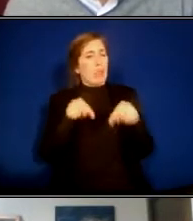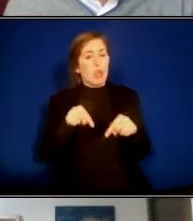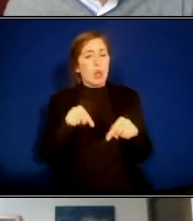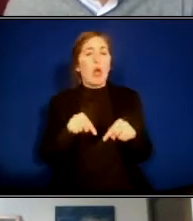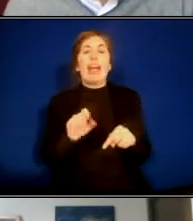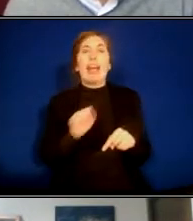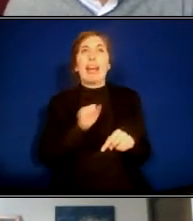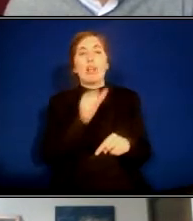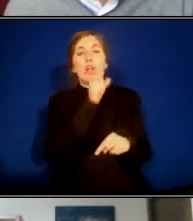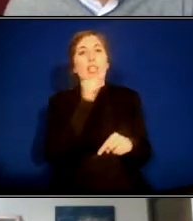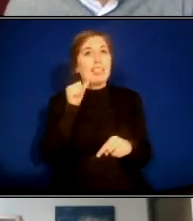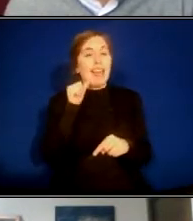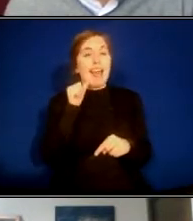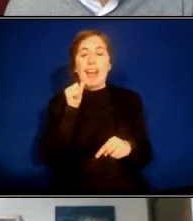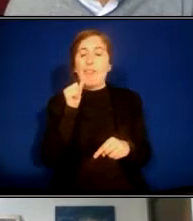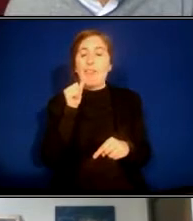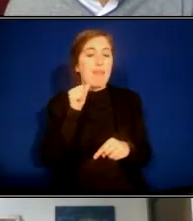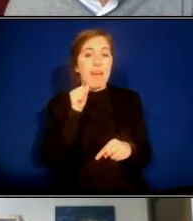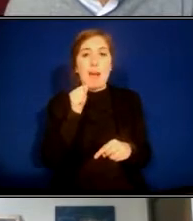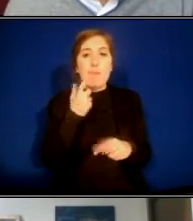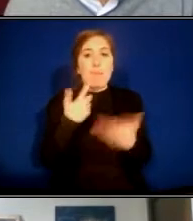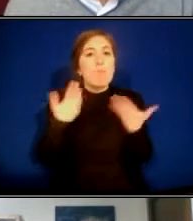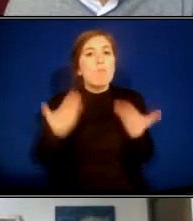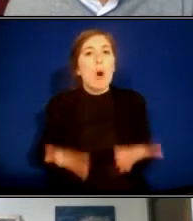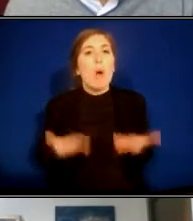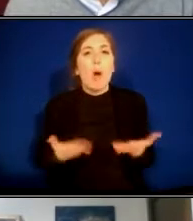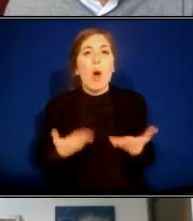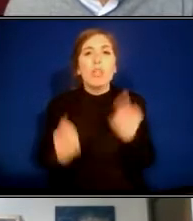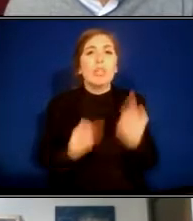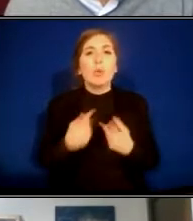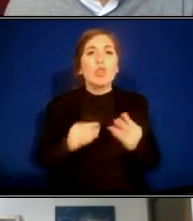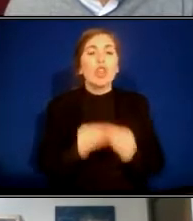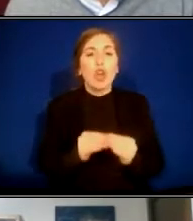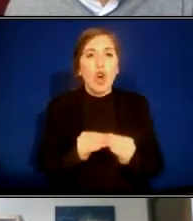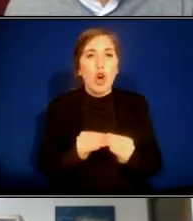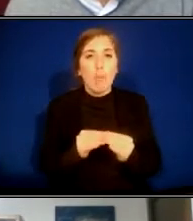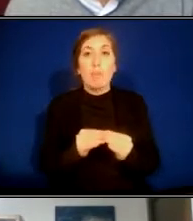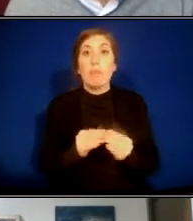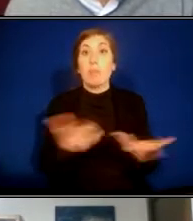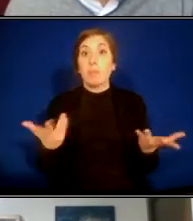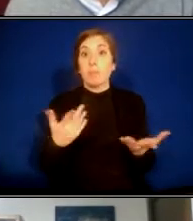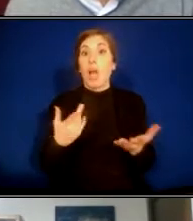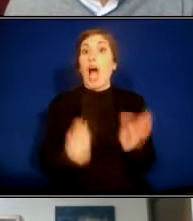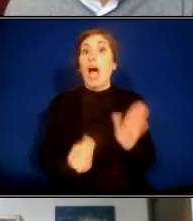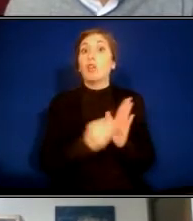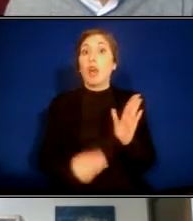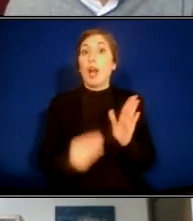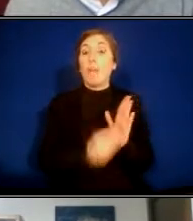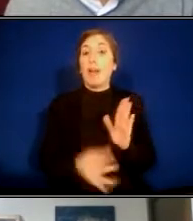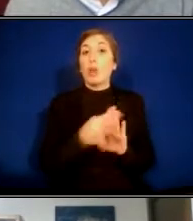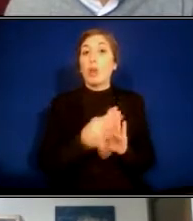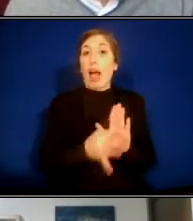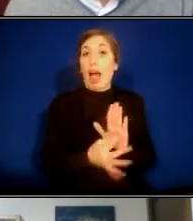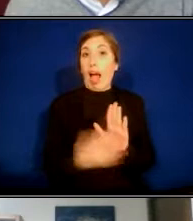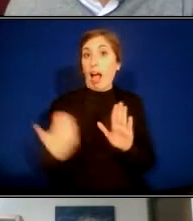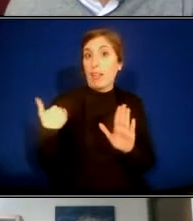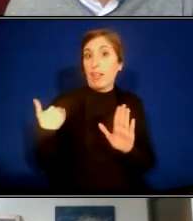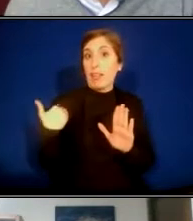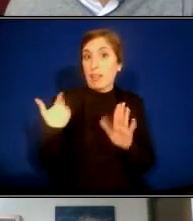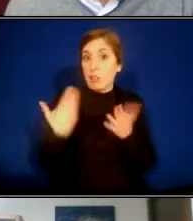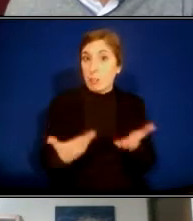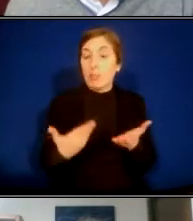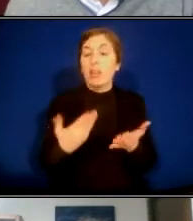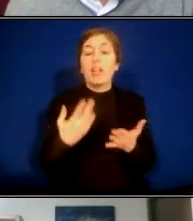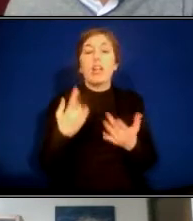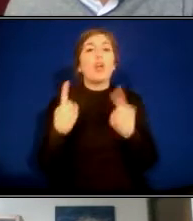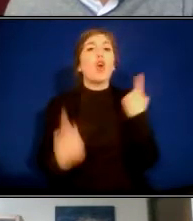la situazione attuale. Io ho provato ad aggiornare i dati recentemente, cioè siamo in un contesto dove ci sono